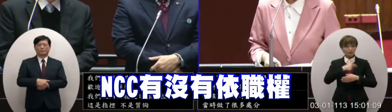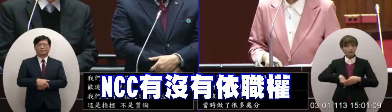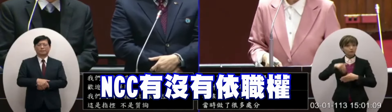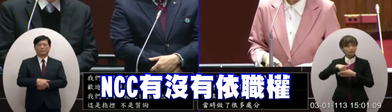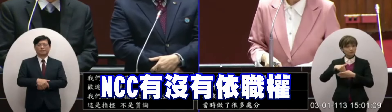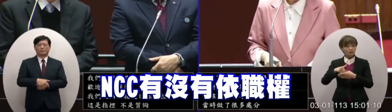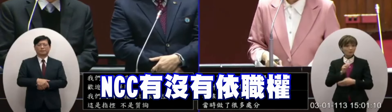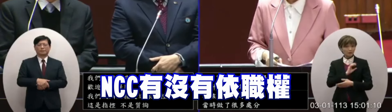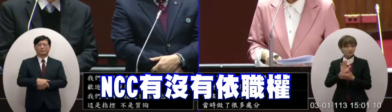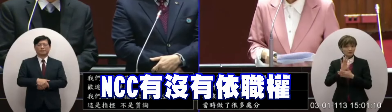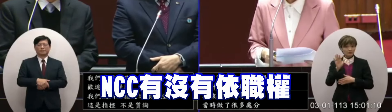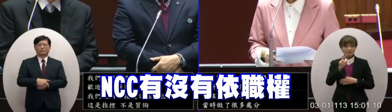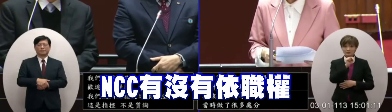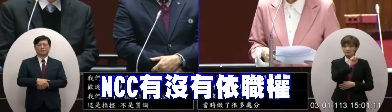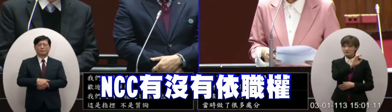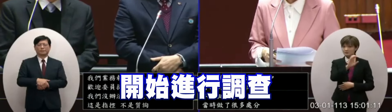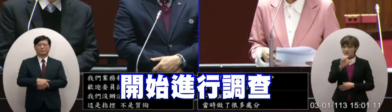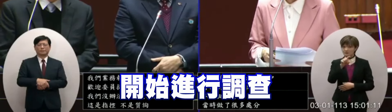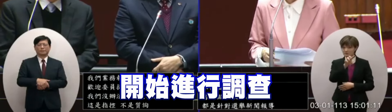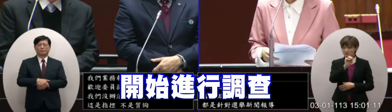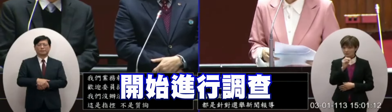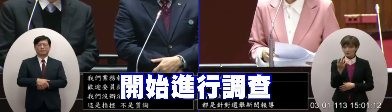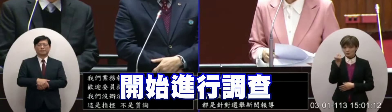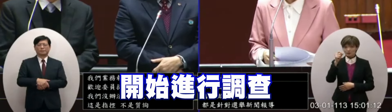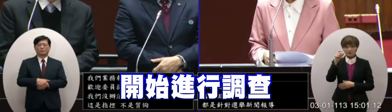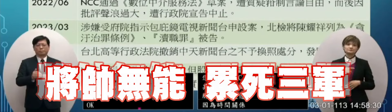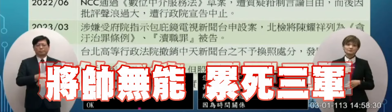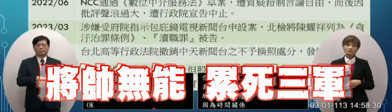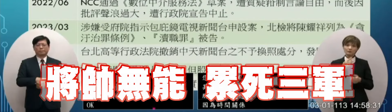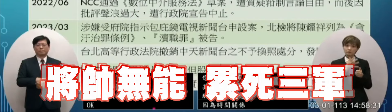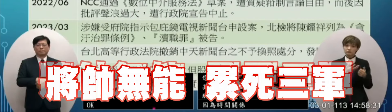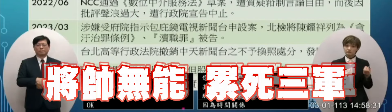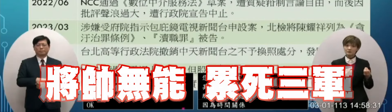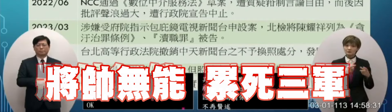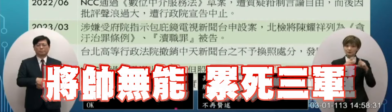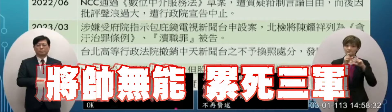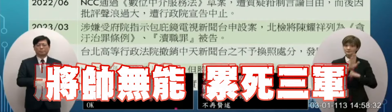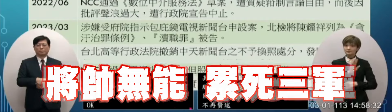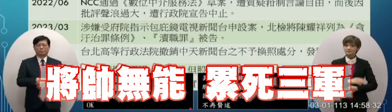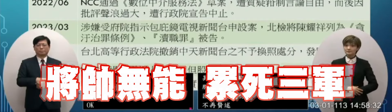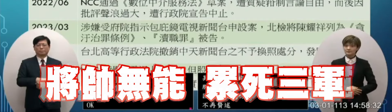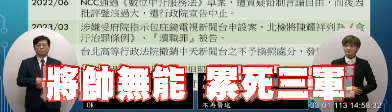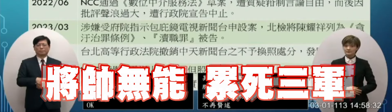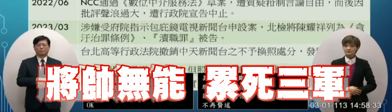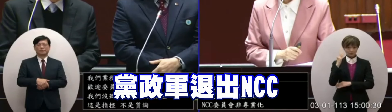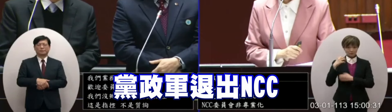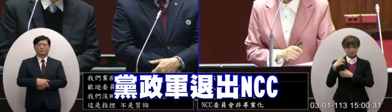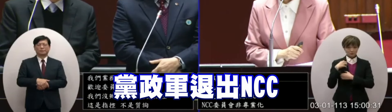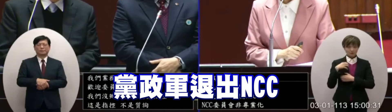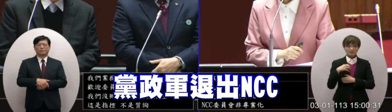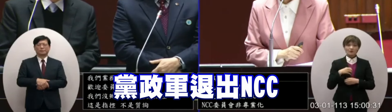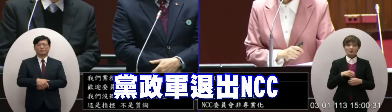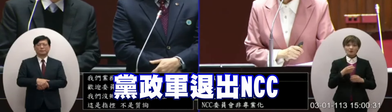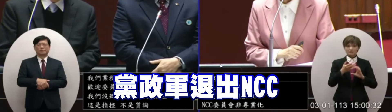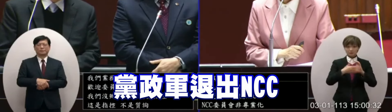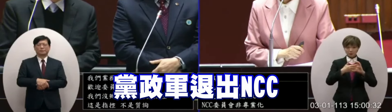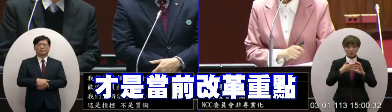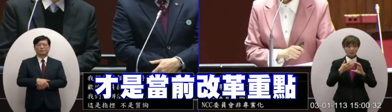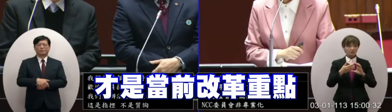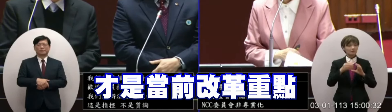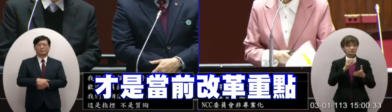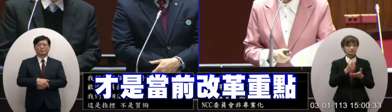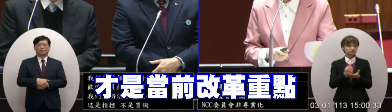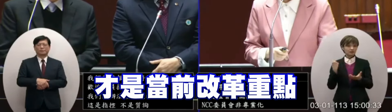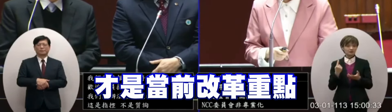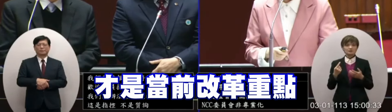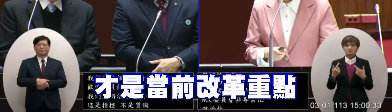，NCC 有没有依职权开始进行调查？将帅无能，累死三军，党政军退出 NCC